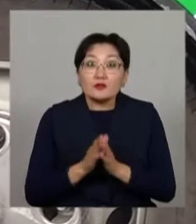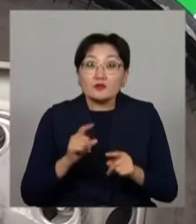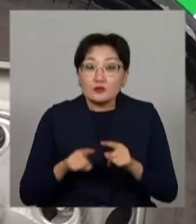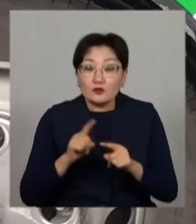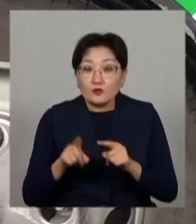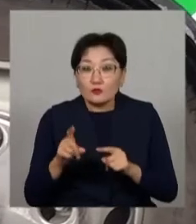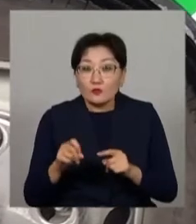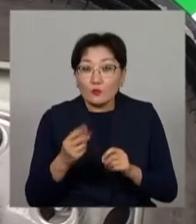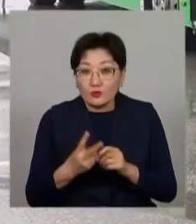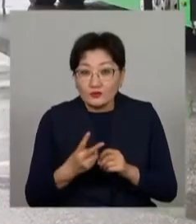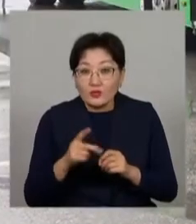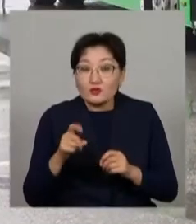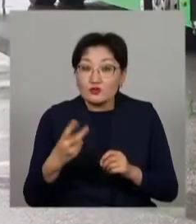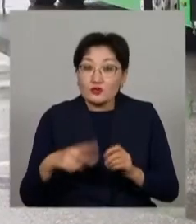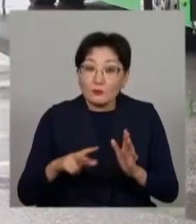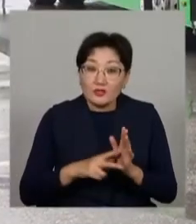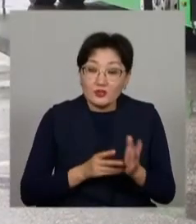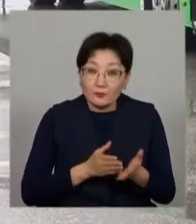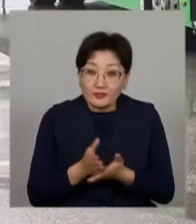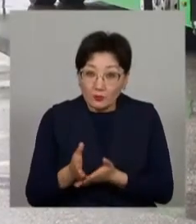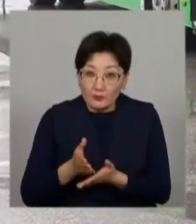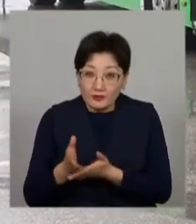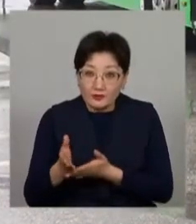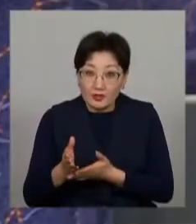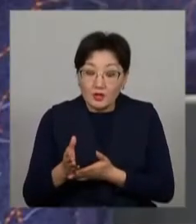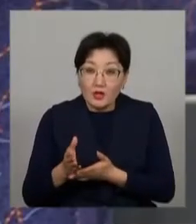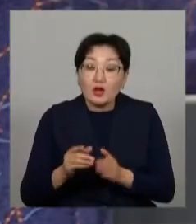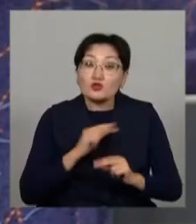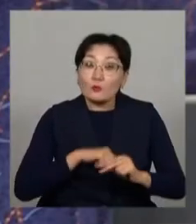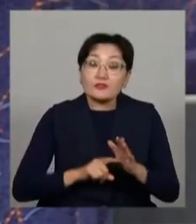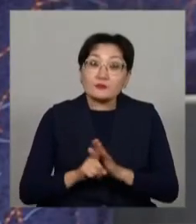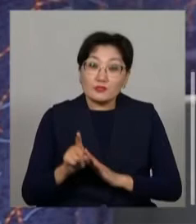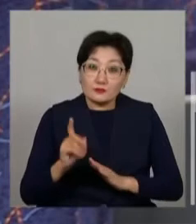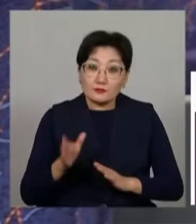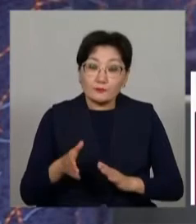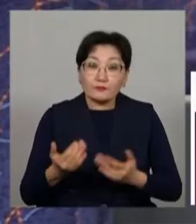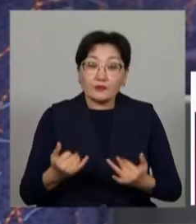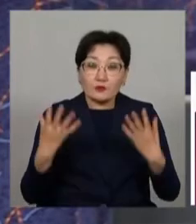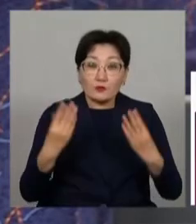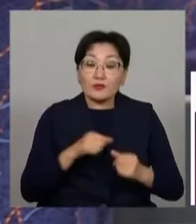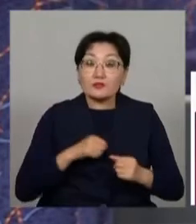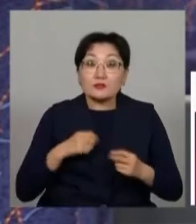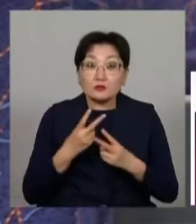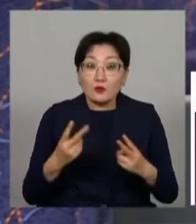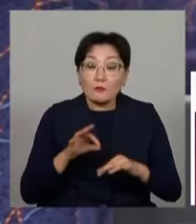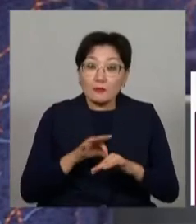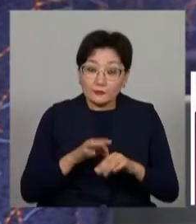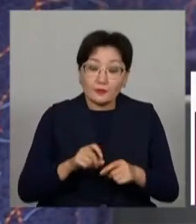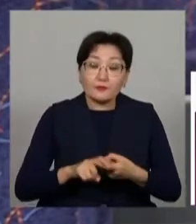нөмірі 12-ші және 127-ші маршруттық бағытқа қойылмақ. Бүгінгі күнде бізде көріп отырсыздар